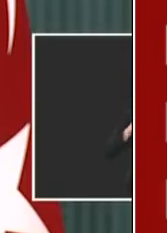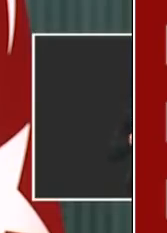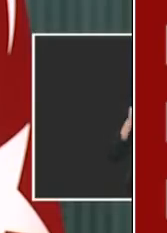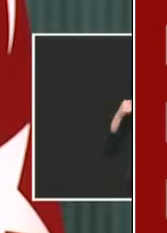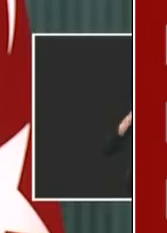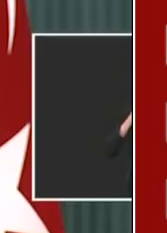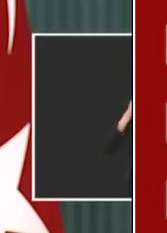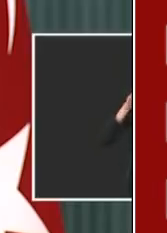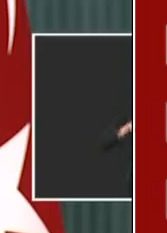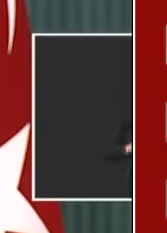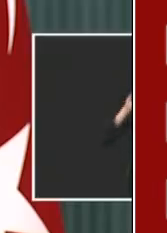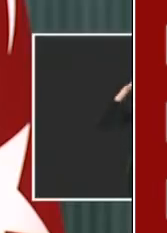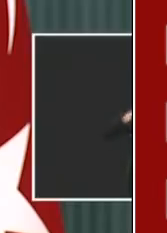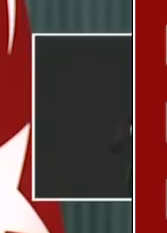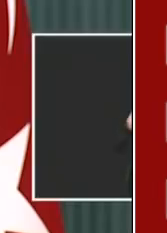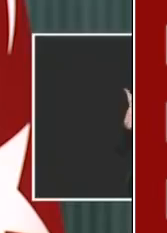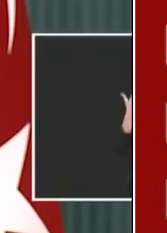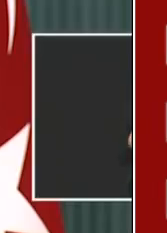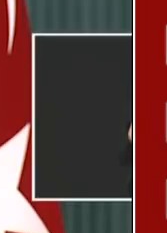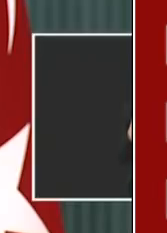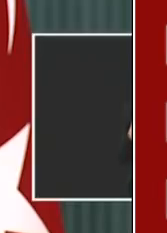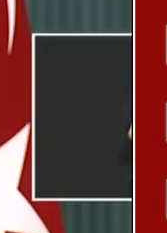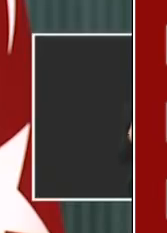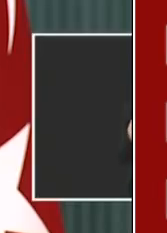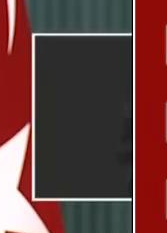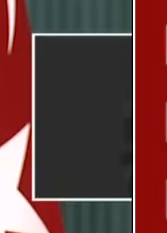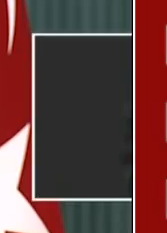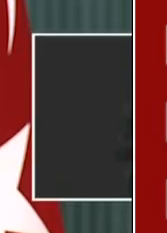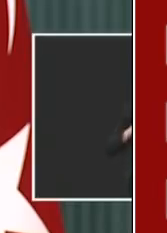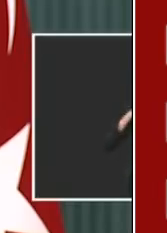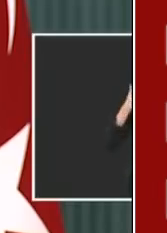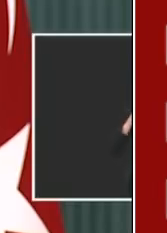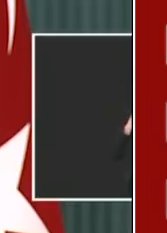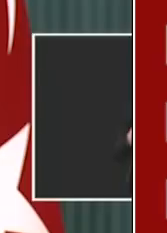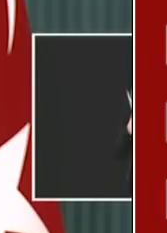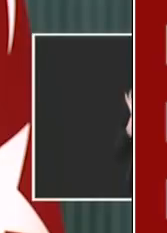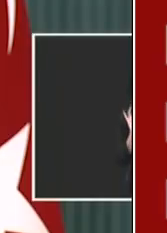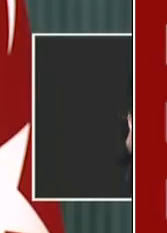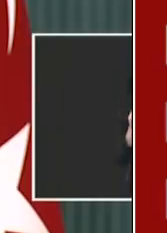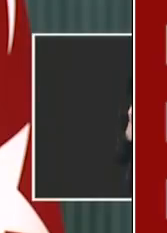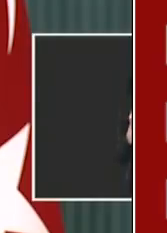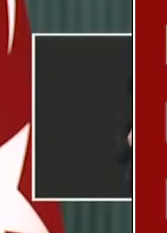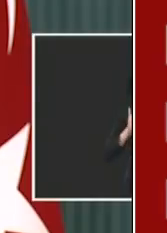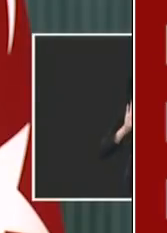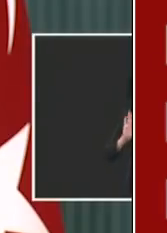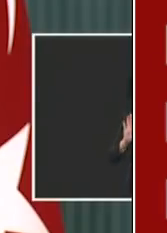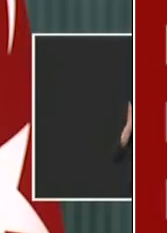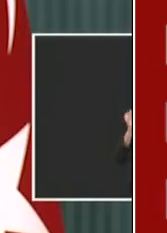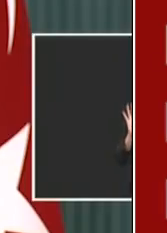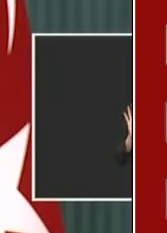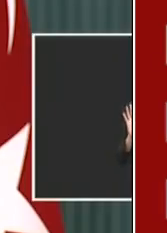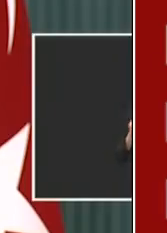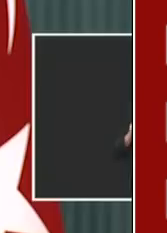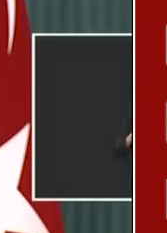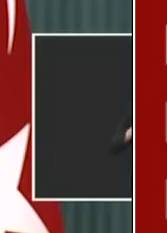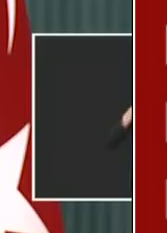artışlarının yol açtığı dalgalanma bir süre sonra mutlaka bulacaktır Ama bu